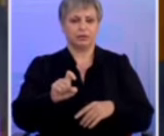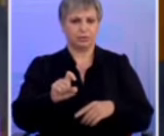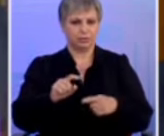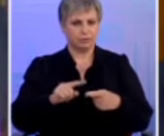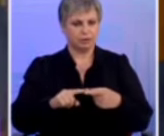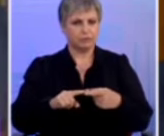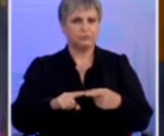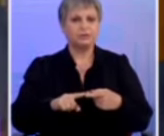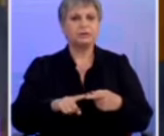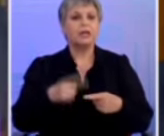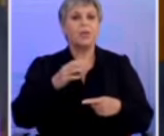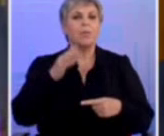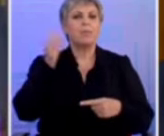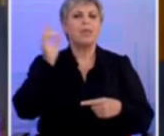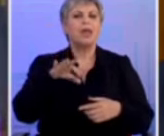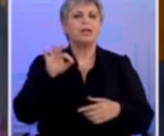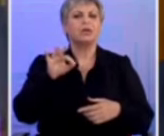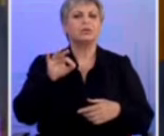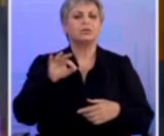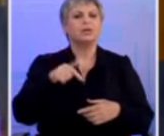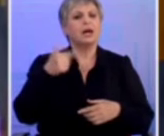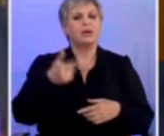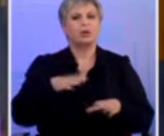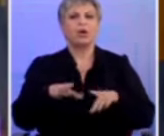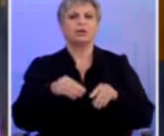Η πιθανότητα εξαρτάται σε μέγιστο βαθμό